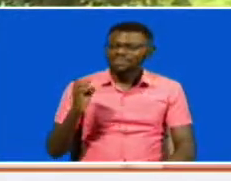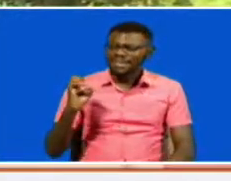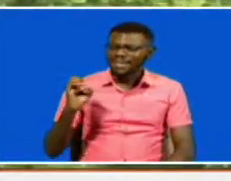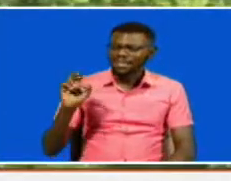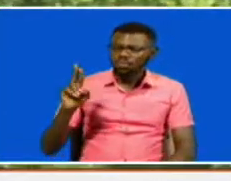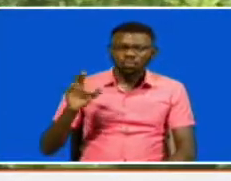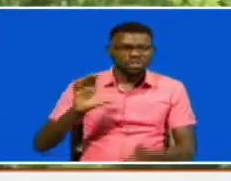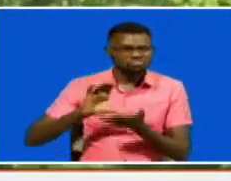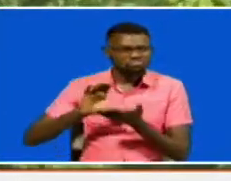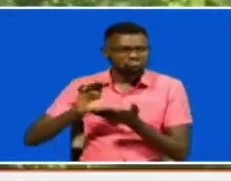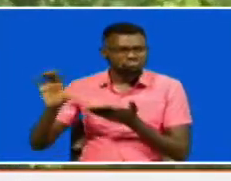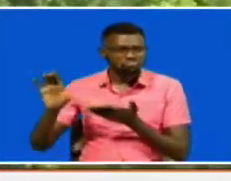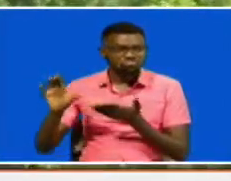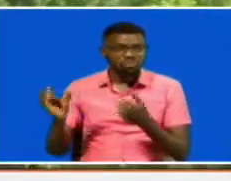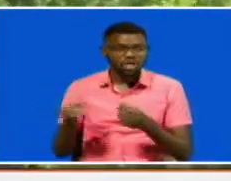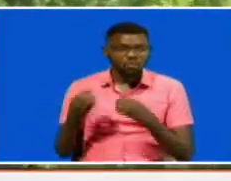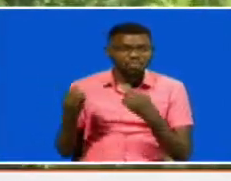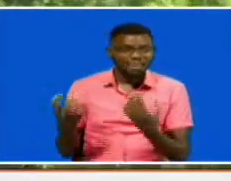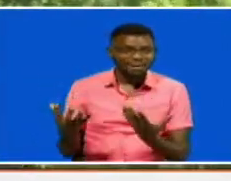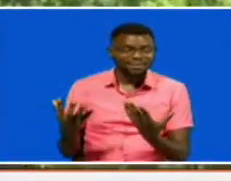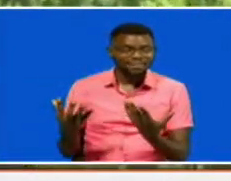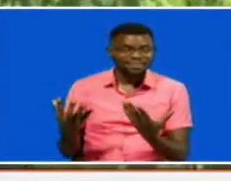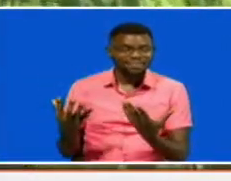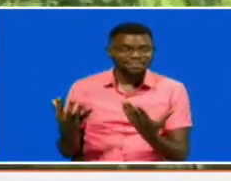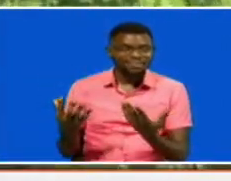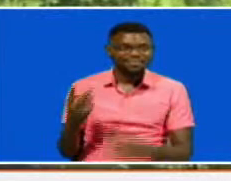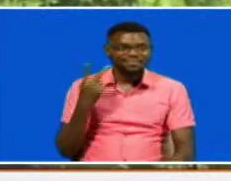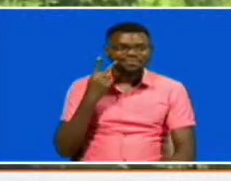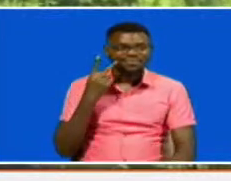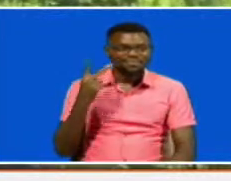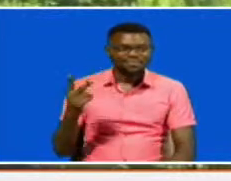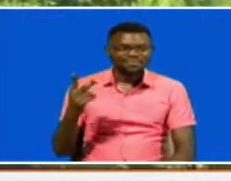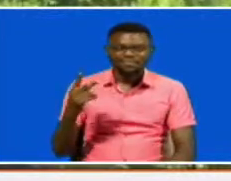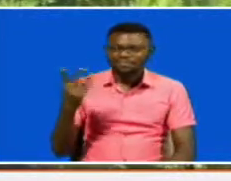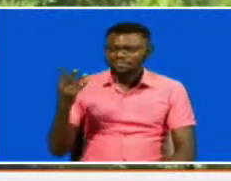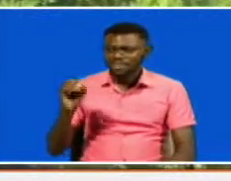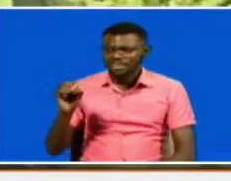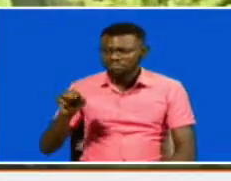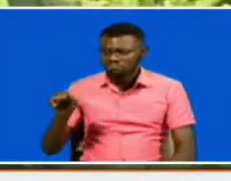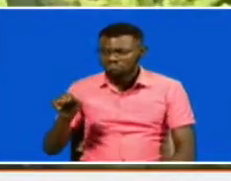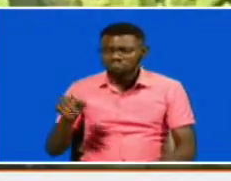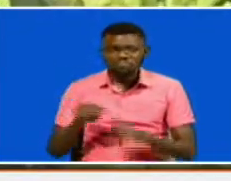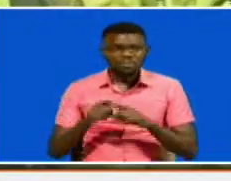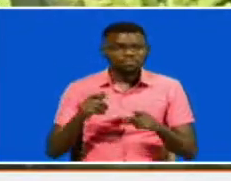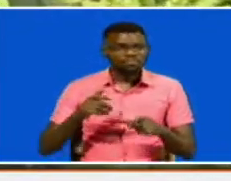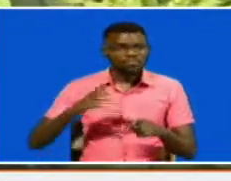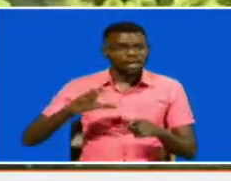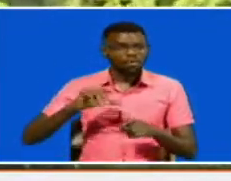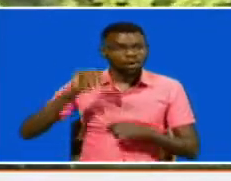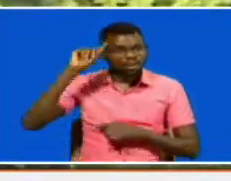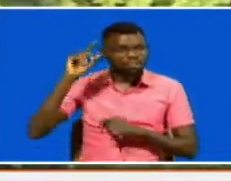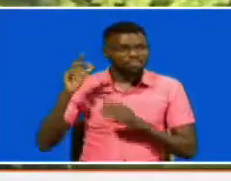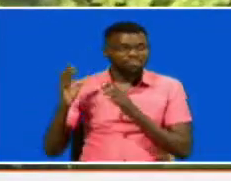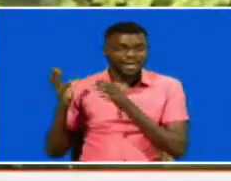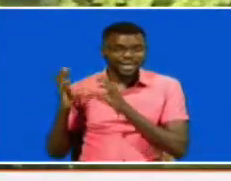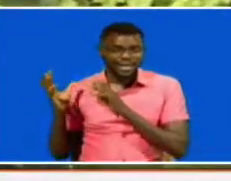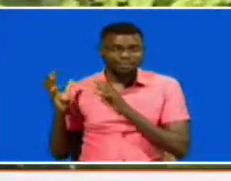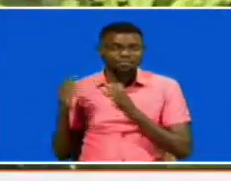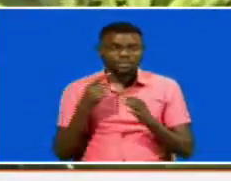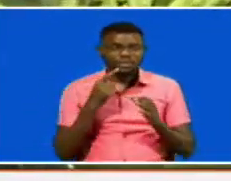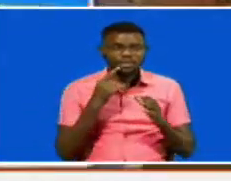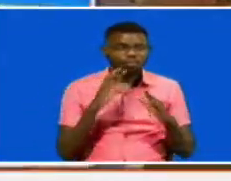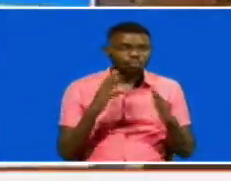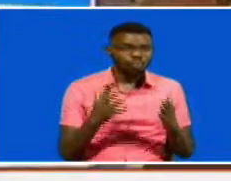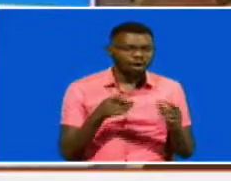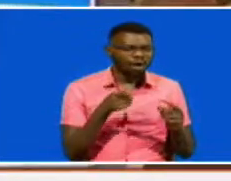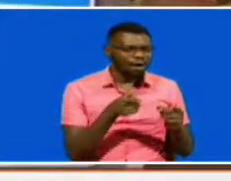EU kwa kima cha shilingi milioni 240. Na kwa mujibu wa serikali ya kaunti ya Kilifi, sekta hii